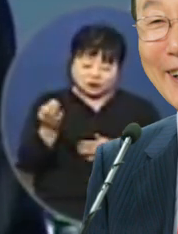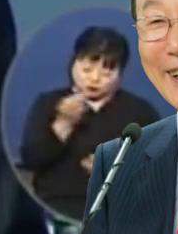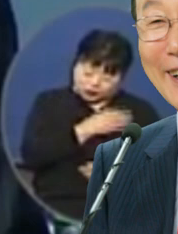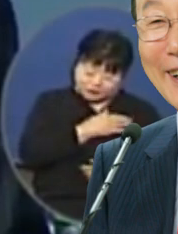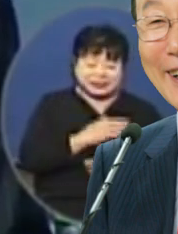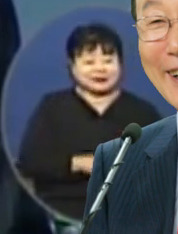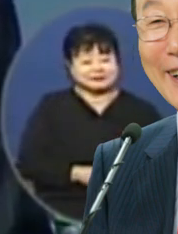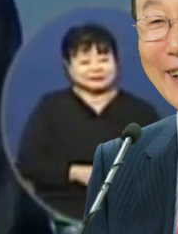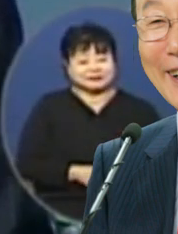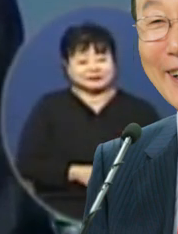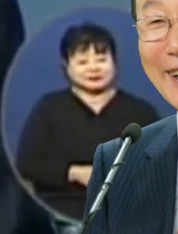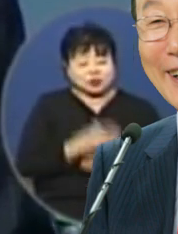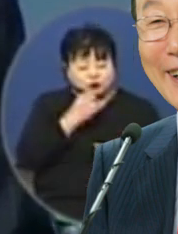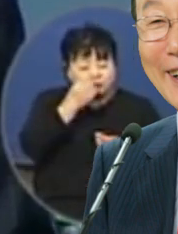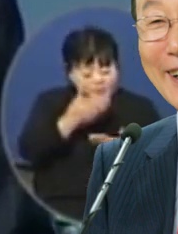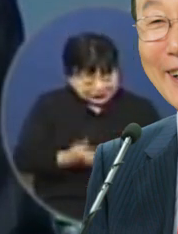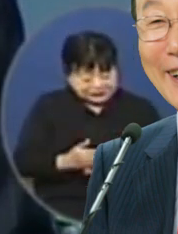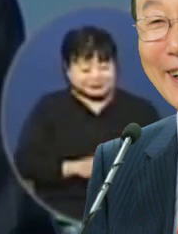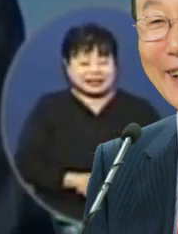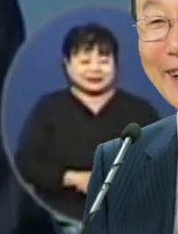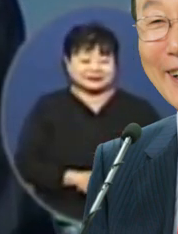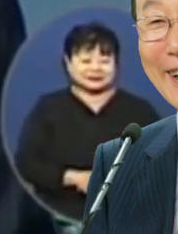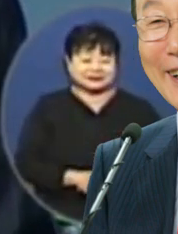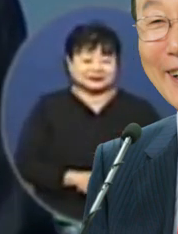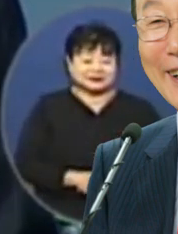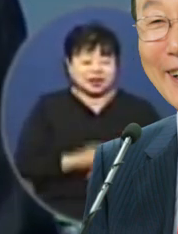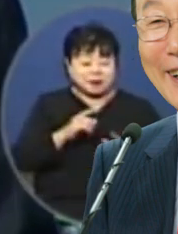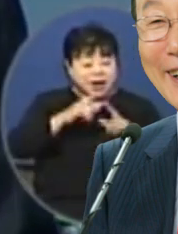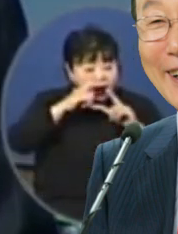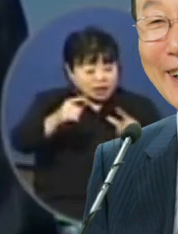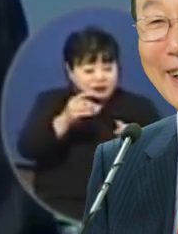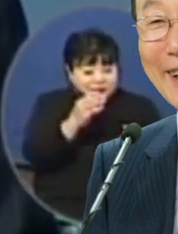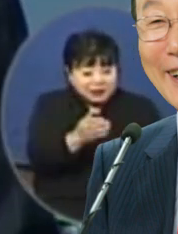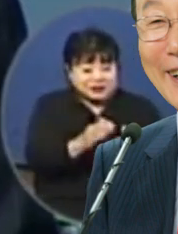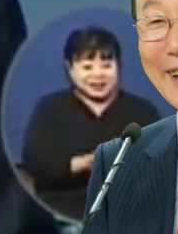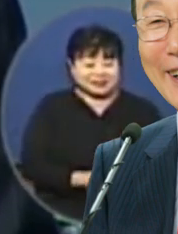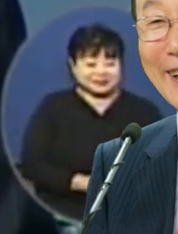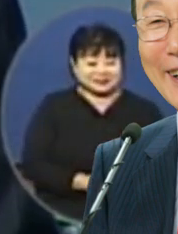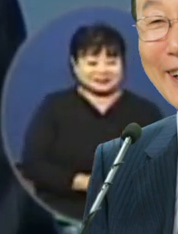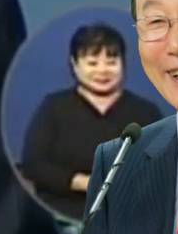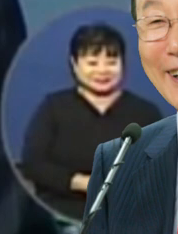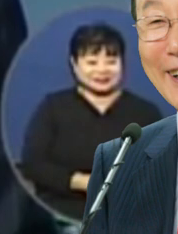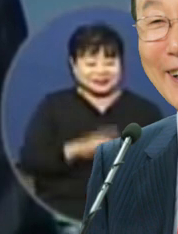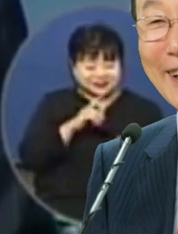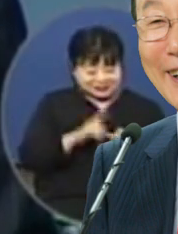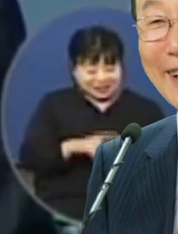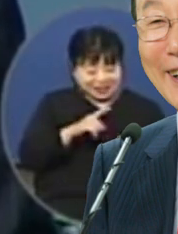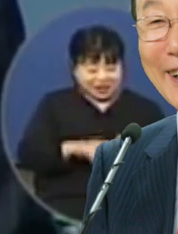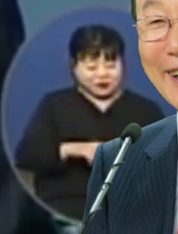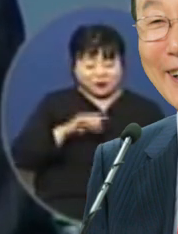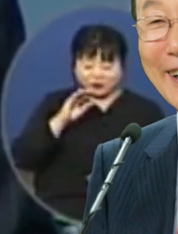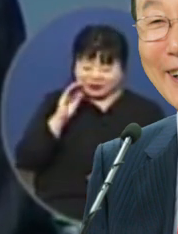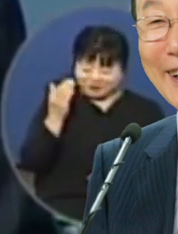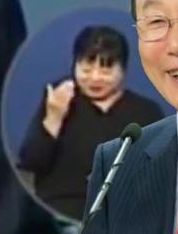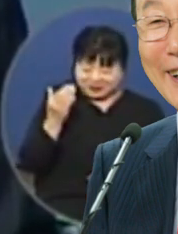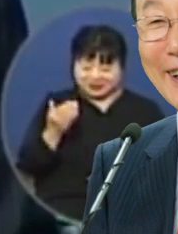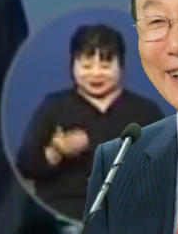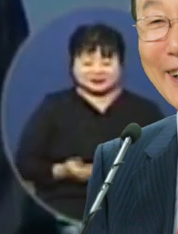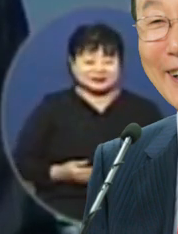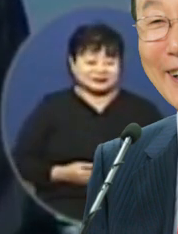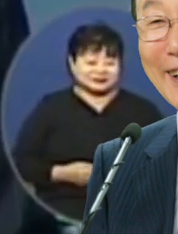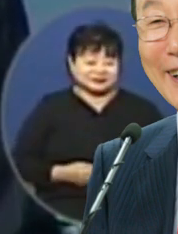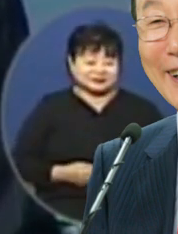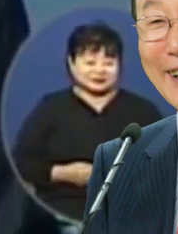부유합니다. 축복받았습니다. 그렇게 말을 하시라고요. 그러면 그러한 일이 일어나게 되는 것입니다.